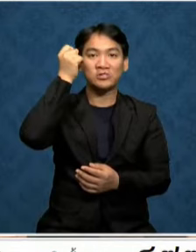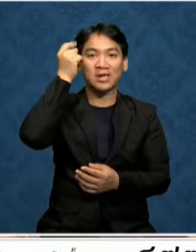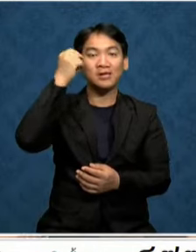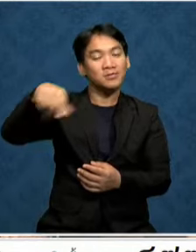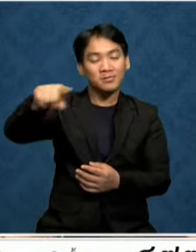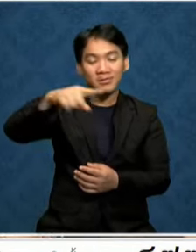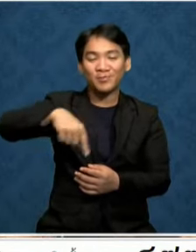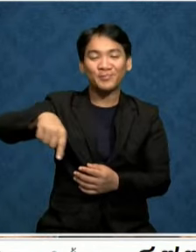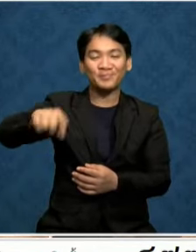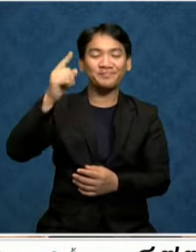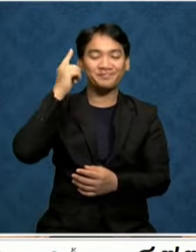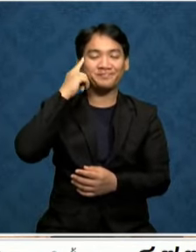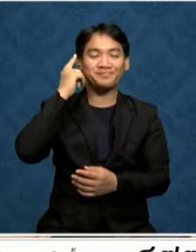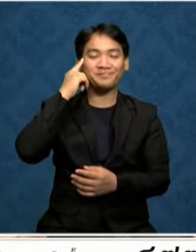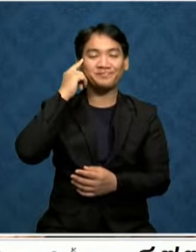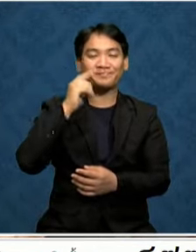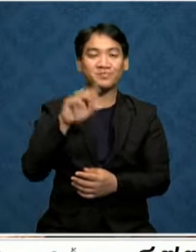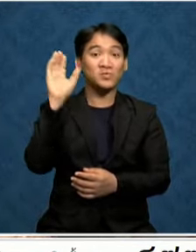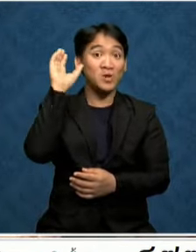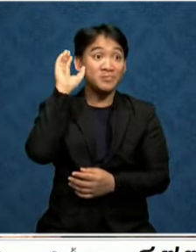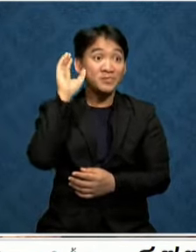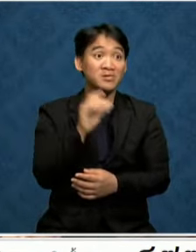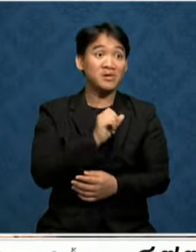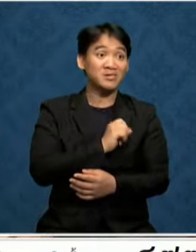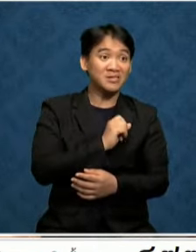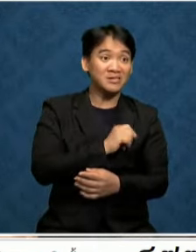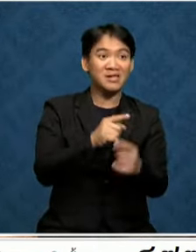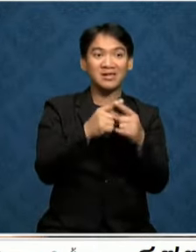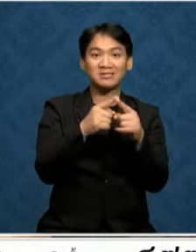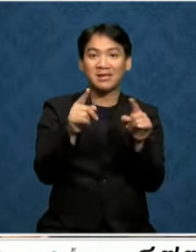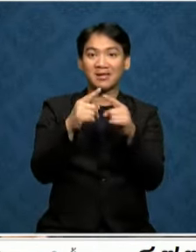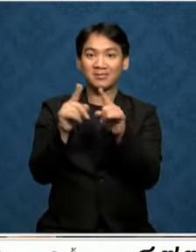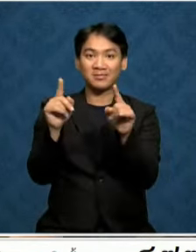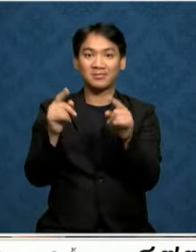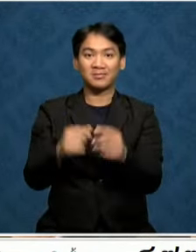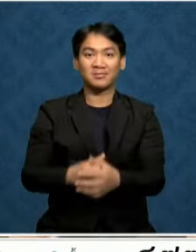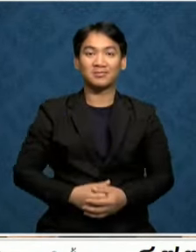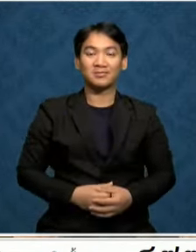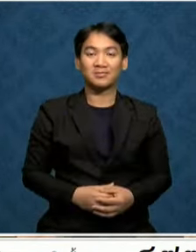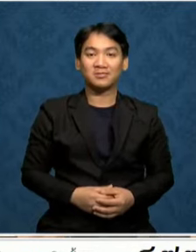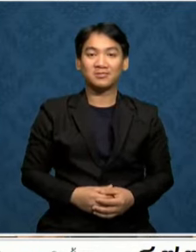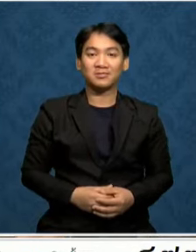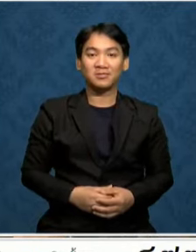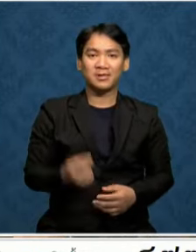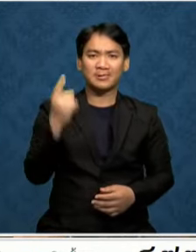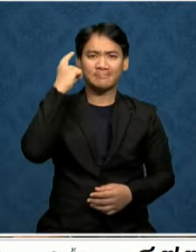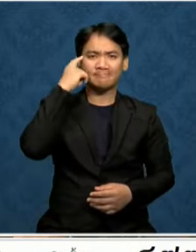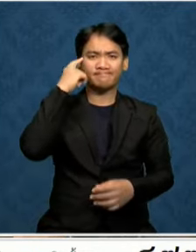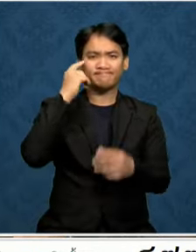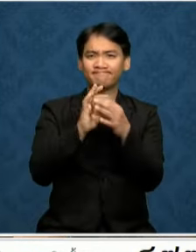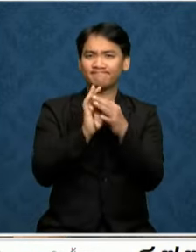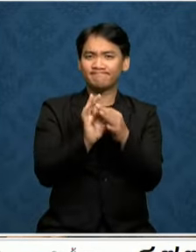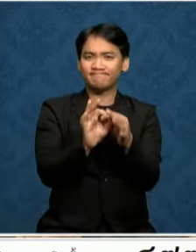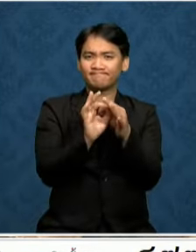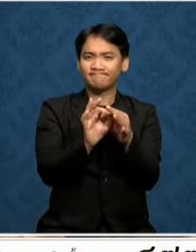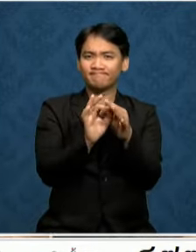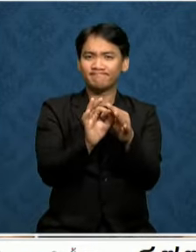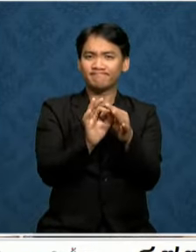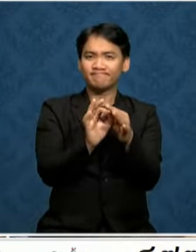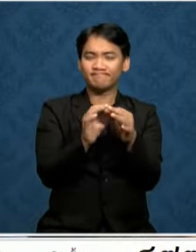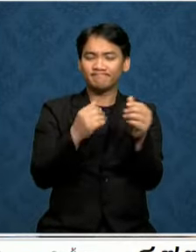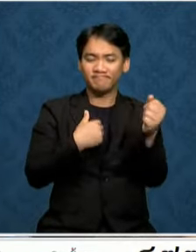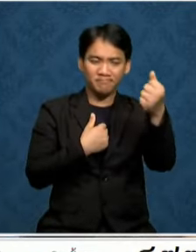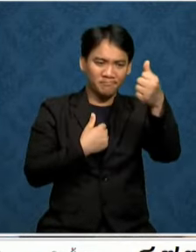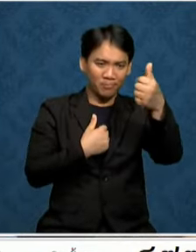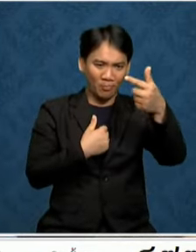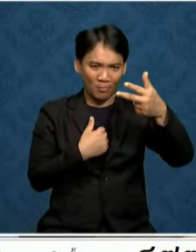ด้วยนะครับในความเชื่อที่แตกต่างกันนะครับซึ่งหลายข้อกังวลครับผมแบ่งมาเป็นหลักๆนะครับข้อกังวลเรื่องการ